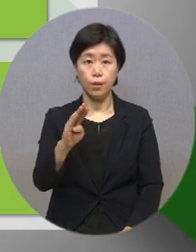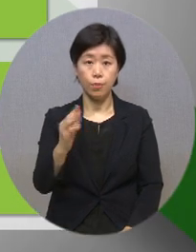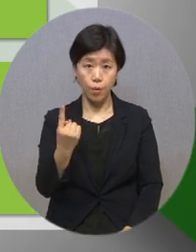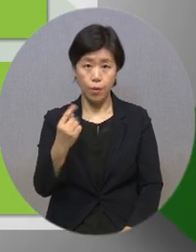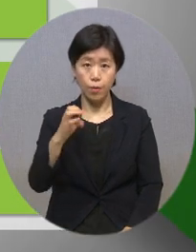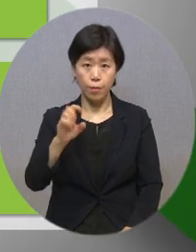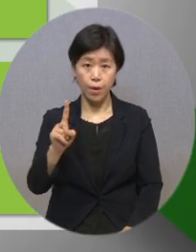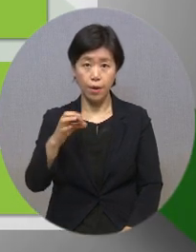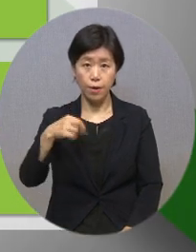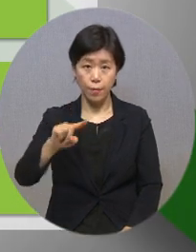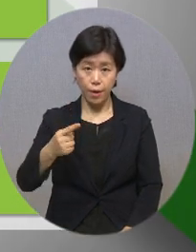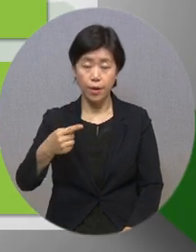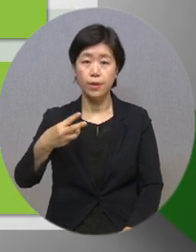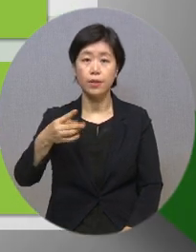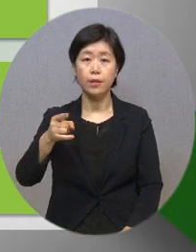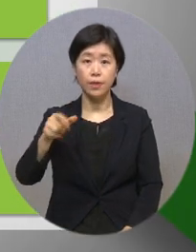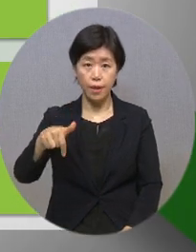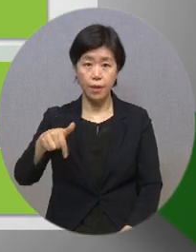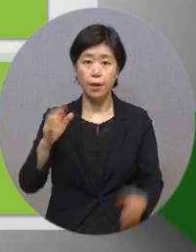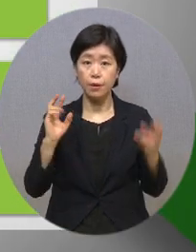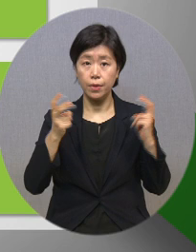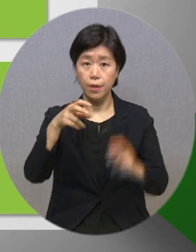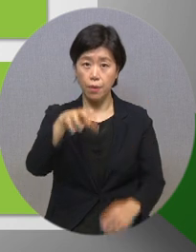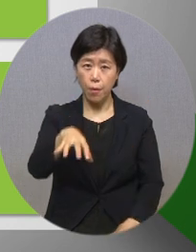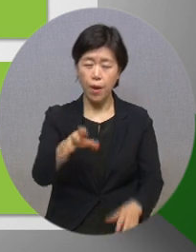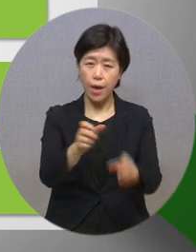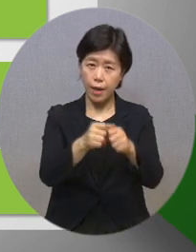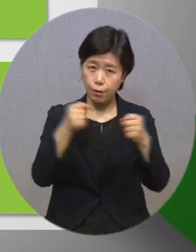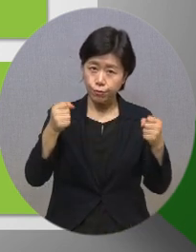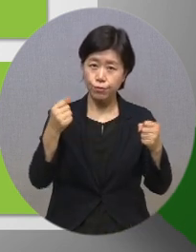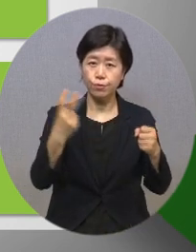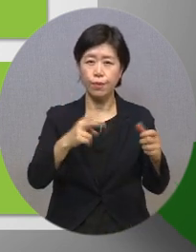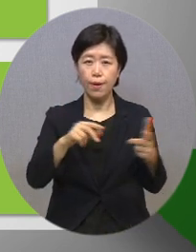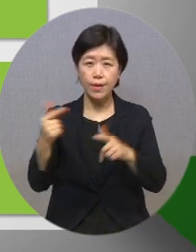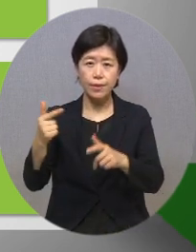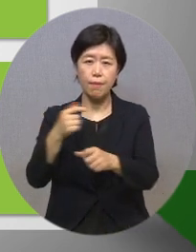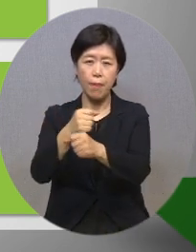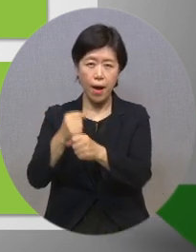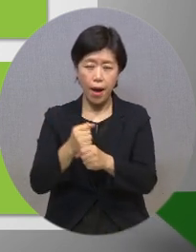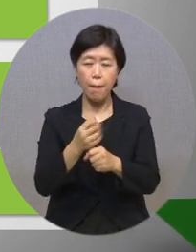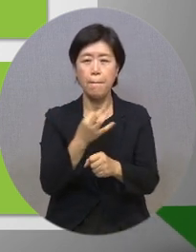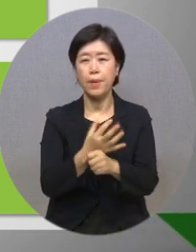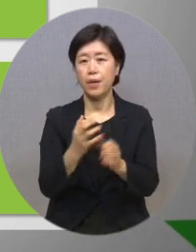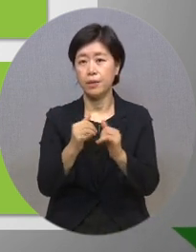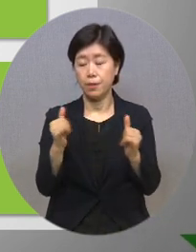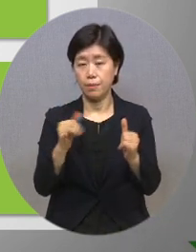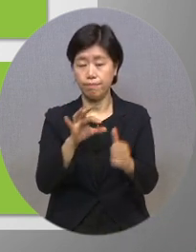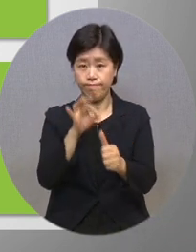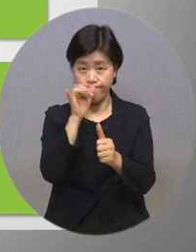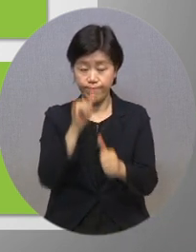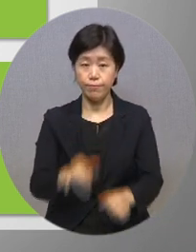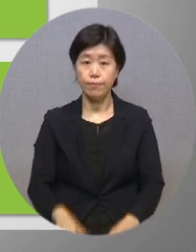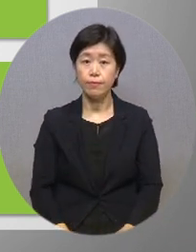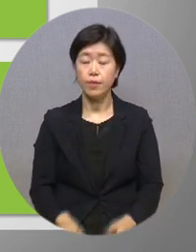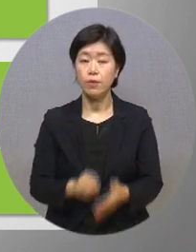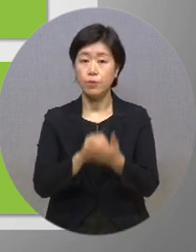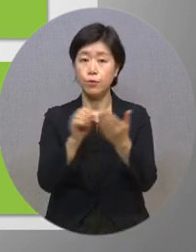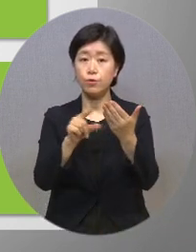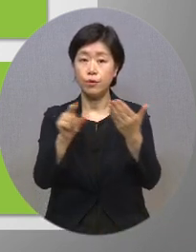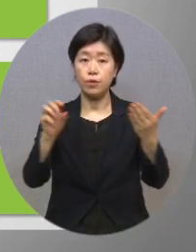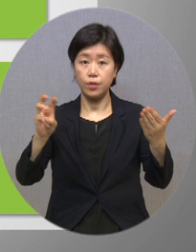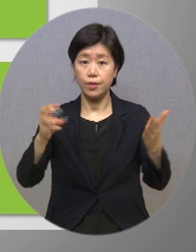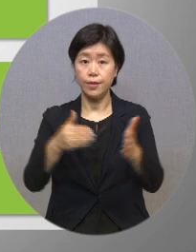터보파워텍 주식회사에서 가구 및 기타 제조 분야 단순 종사원을 모집합니다. 접수 마감일은 9월